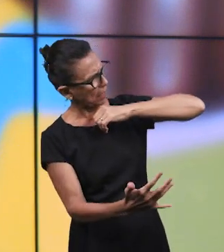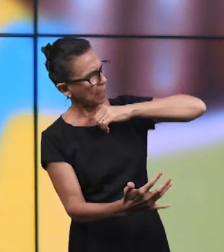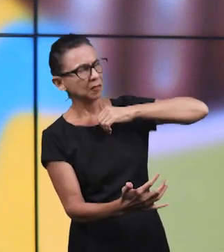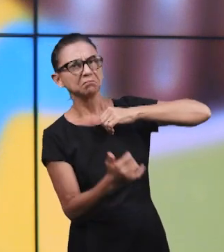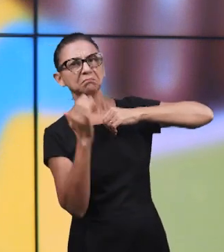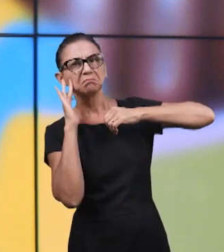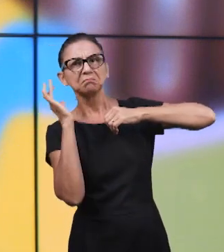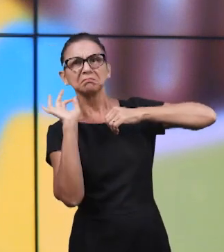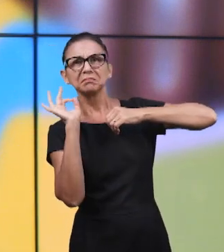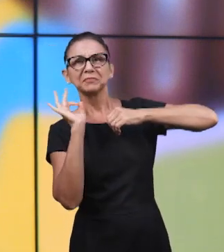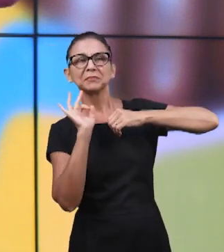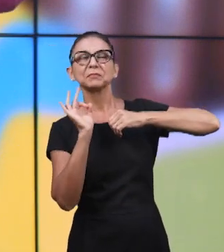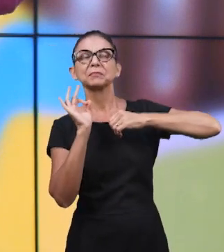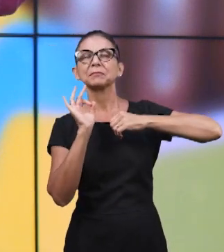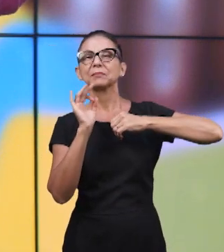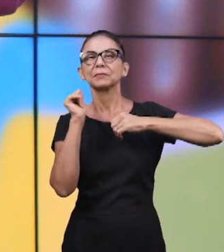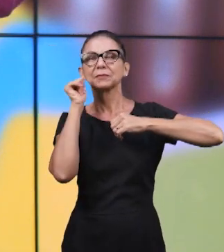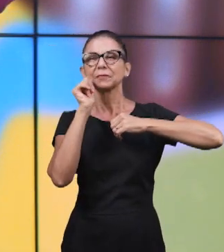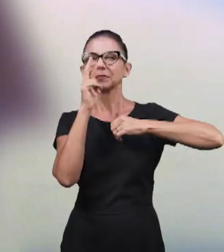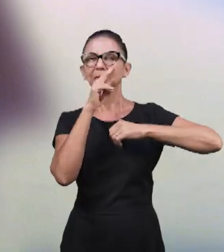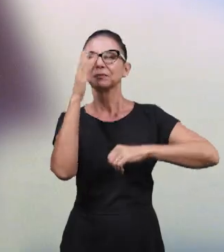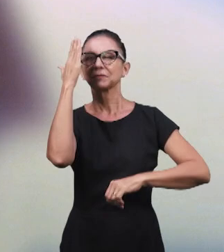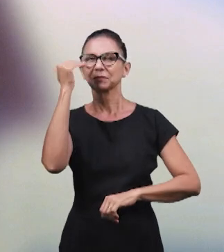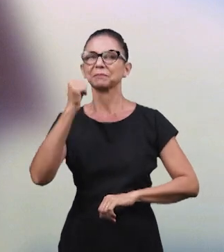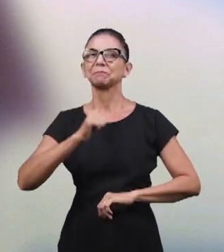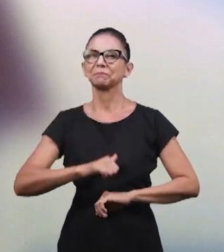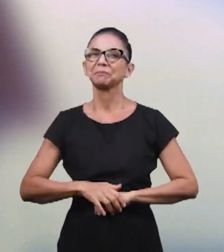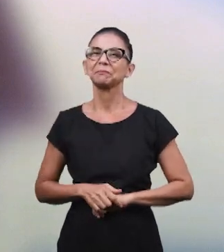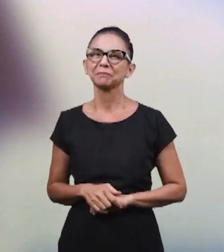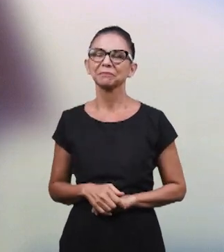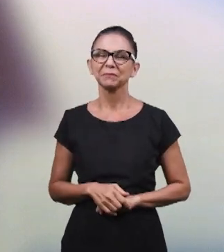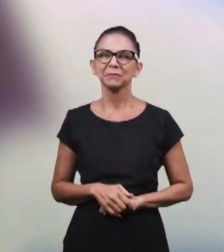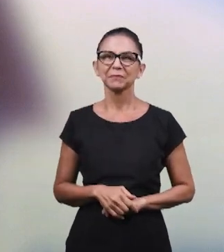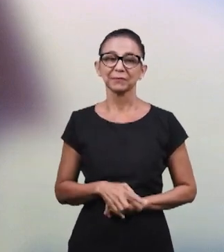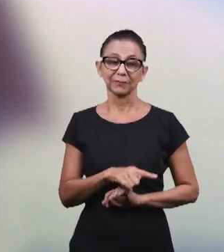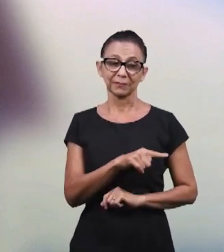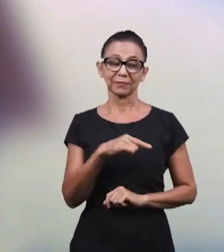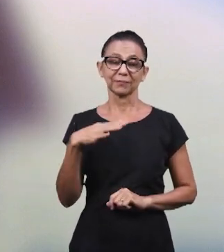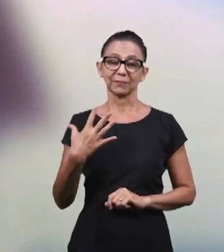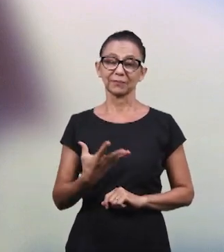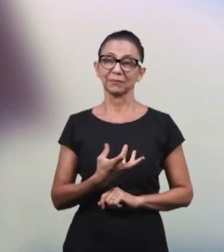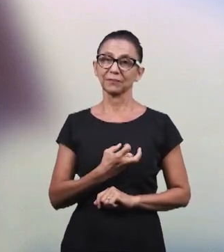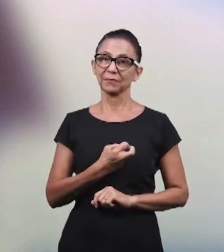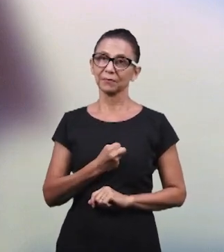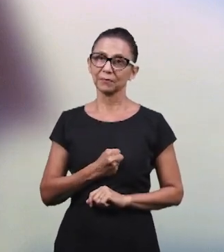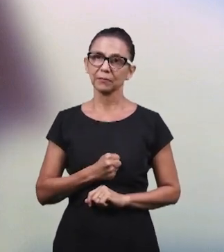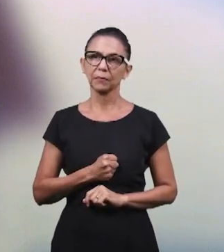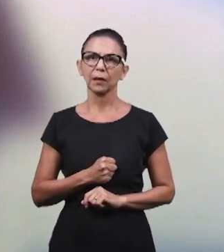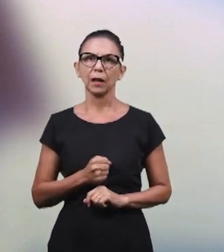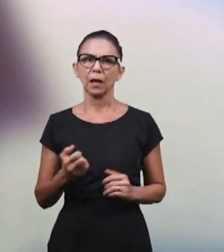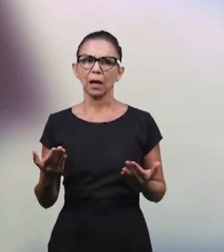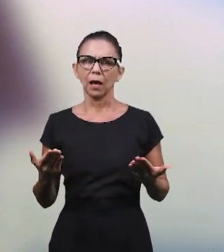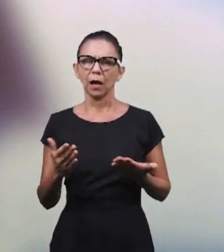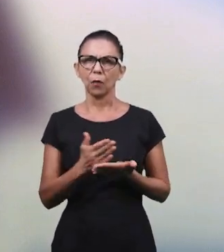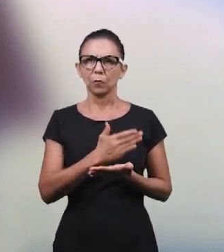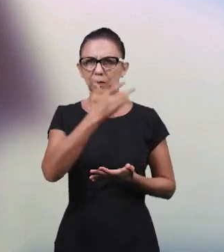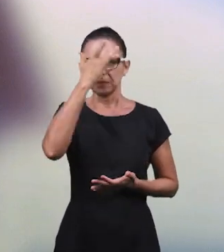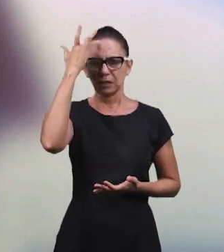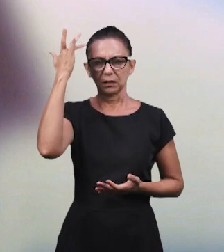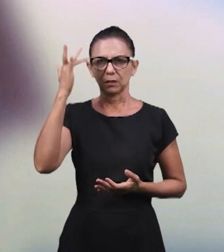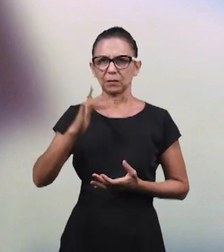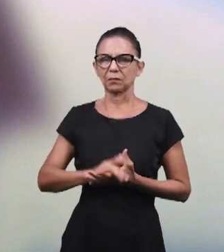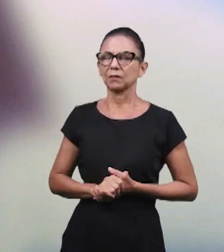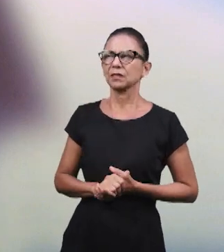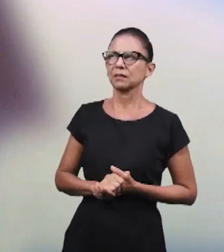était une corde qui était pendue sur la fenêtre, mais pour Rahab, c'était la garantie de son salut. Aujourd'hui, beaucoup ne comprennent pas, ne croient